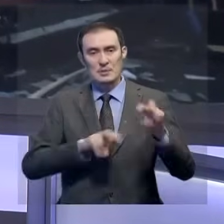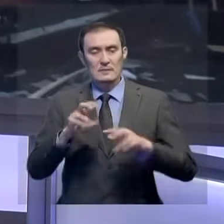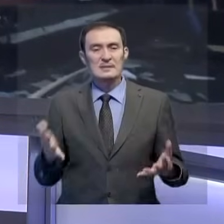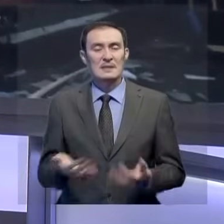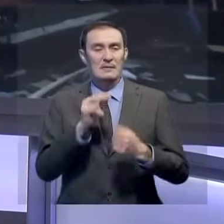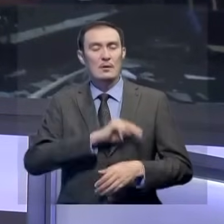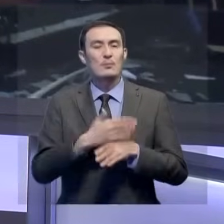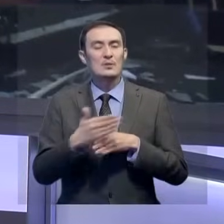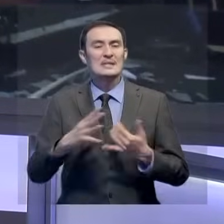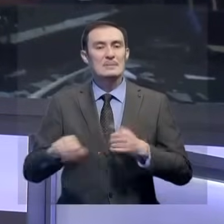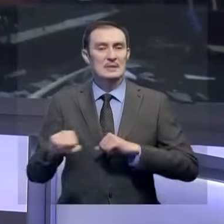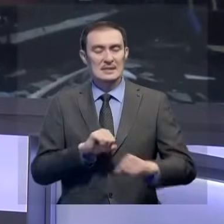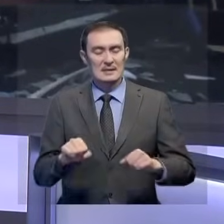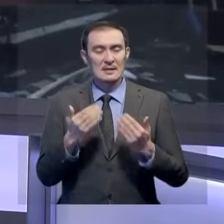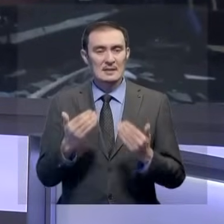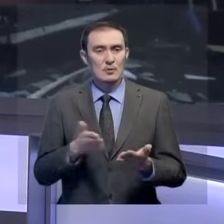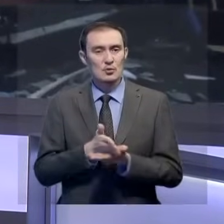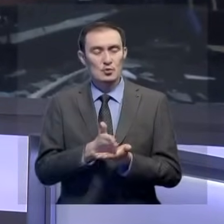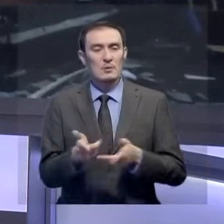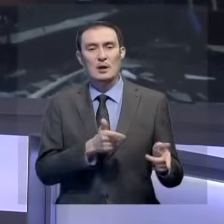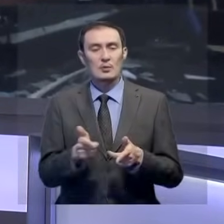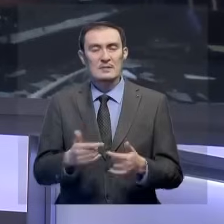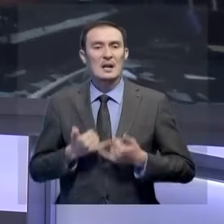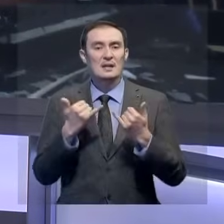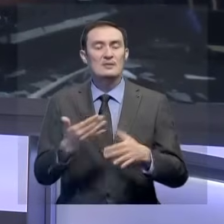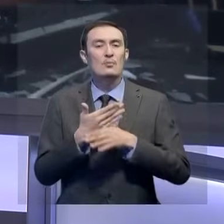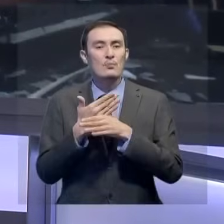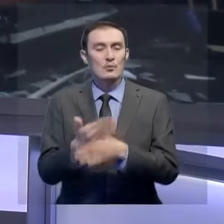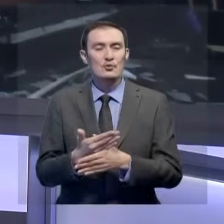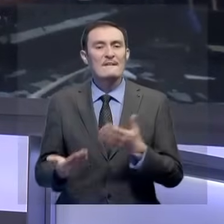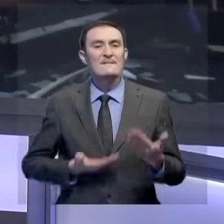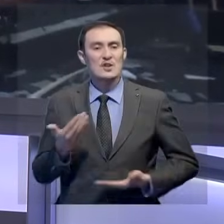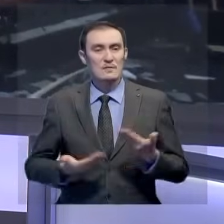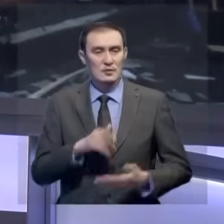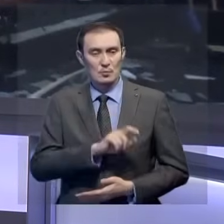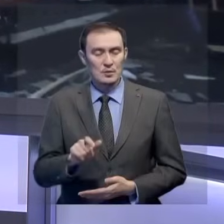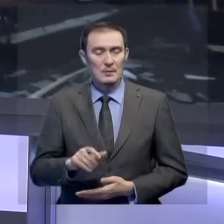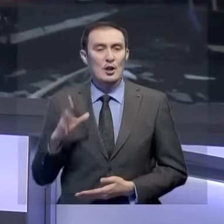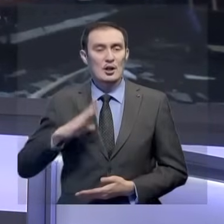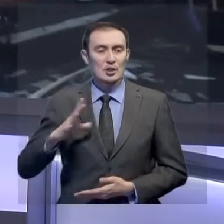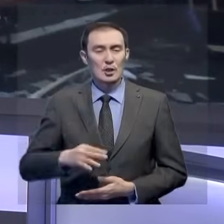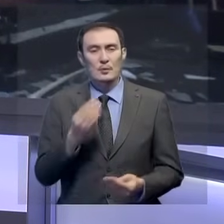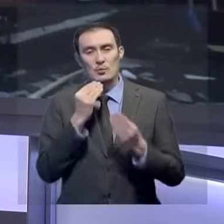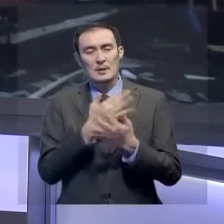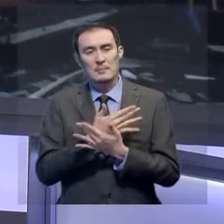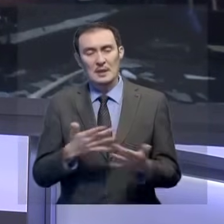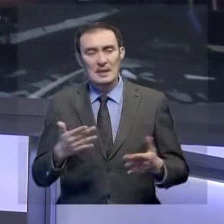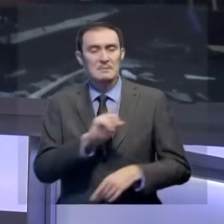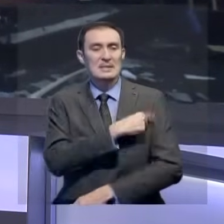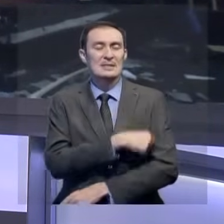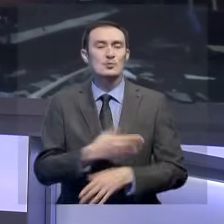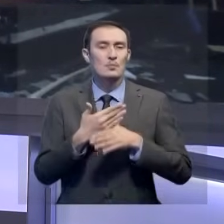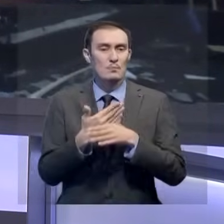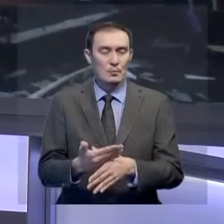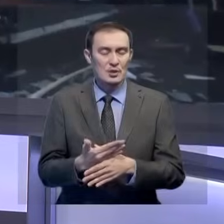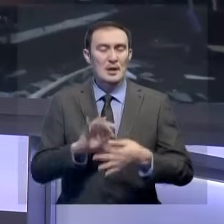после землетрясения. Теперь службы реагирования готовятся к оказанию помощи выжившим. Люди в ожидании продуктов питания и медицинской